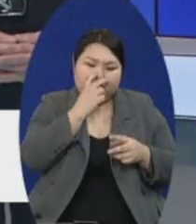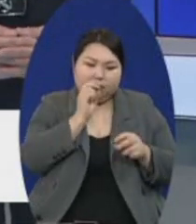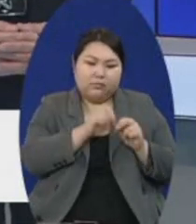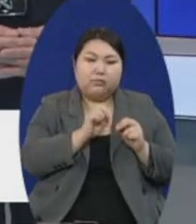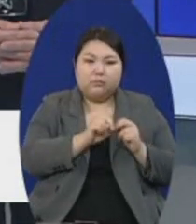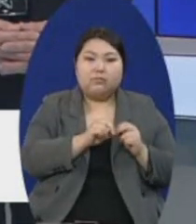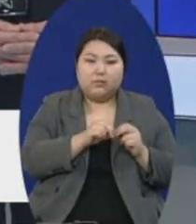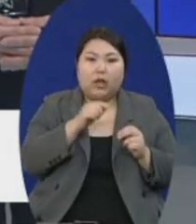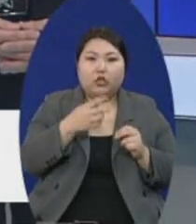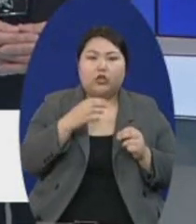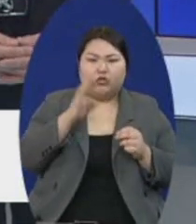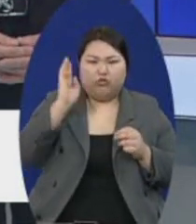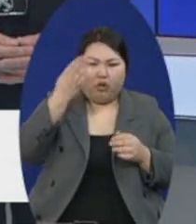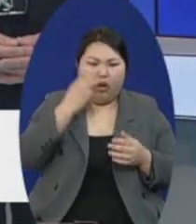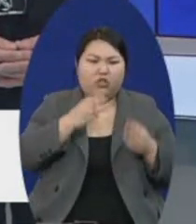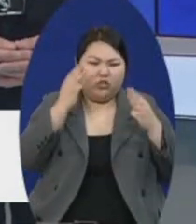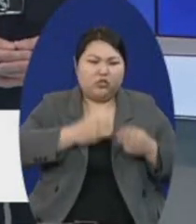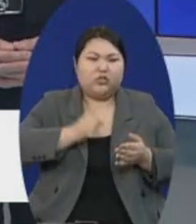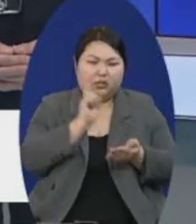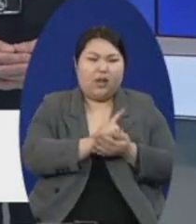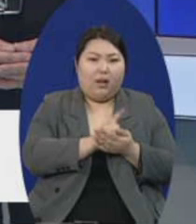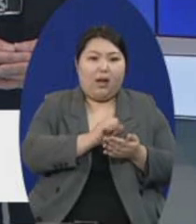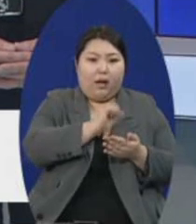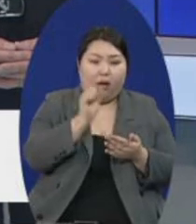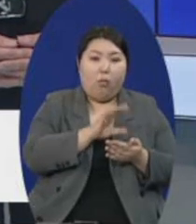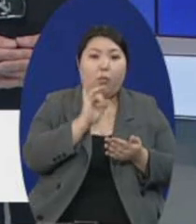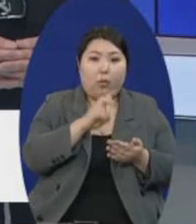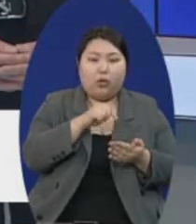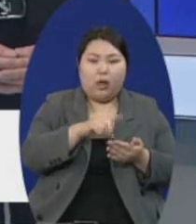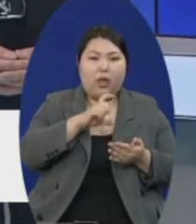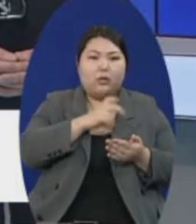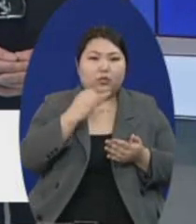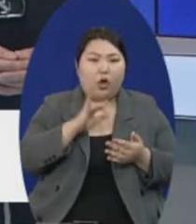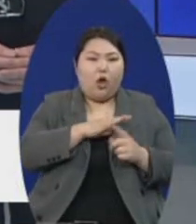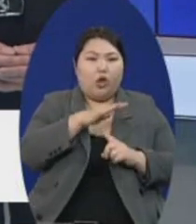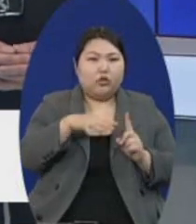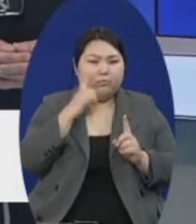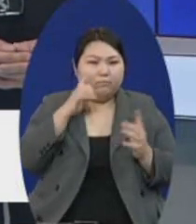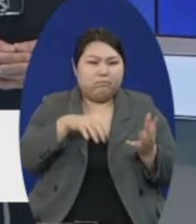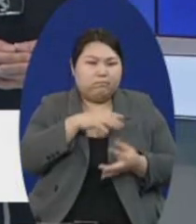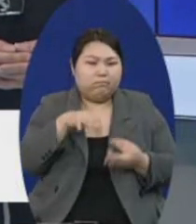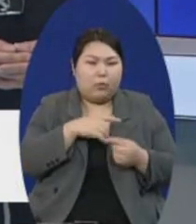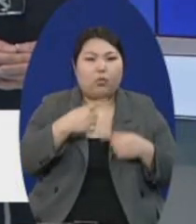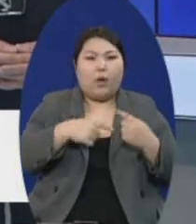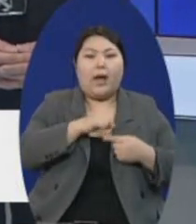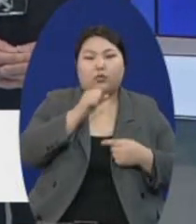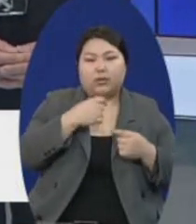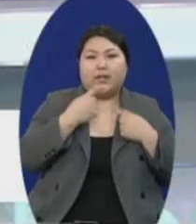тодорхой шийдэх шаардлагатай асуудлууд гарвал одоо ирэх цаг орчны боломжруу олон асуудлууд